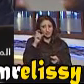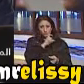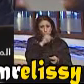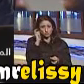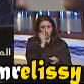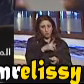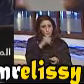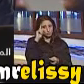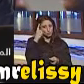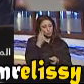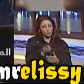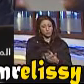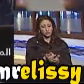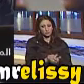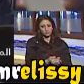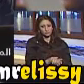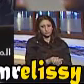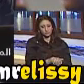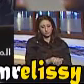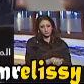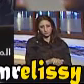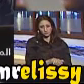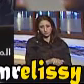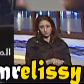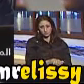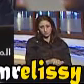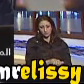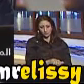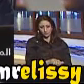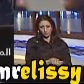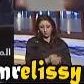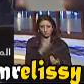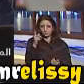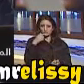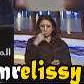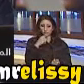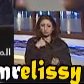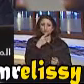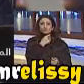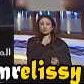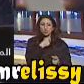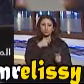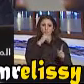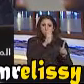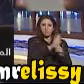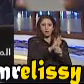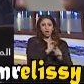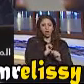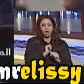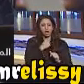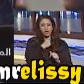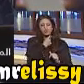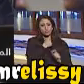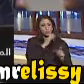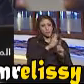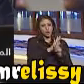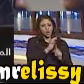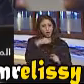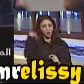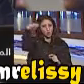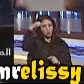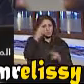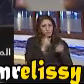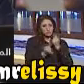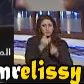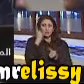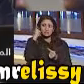الشهر؟ ما انا عاوز اساله على الشك كده. عموما انا بضم صوتي لصوتك يا استاذ حلمي، يعني وارجو ان السيد وزير